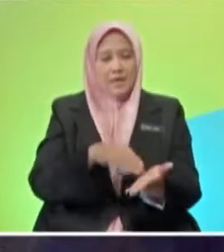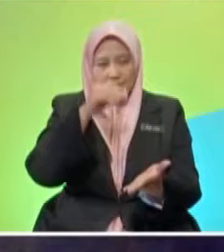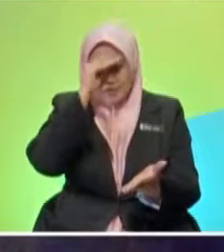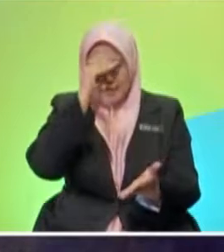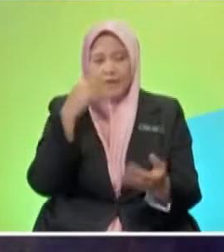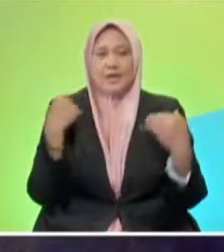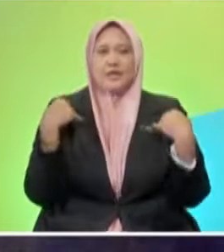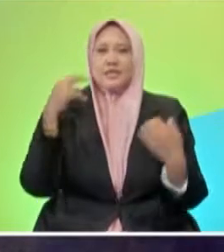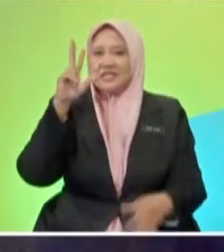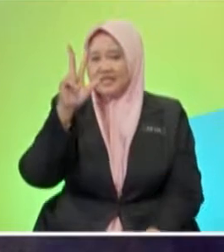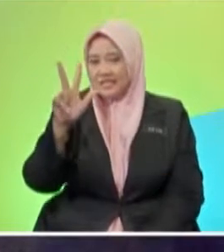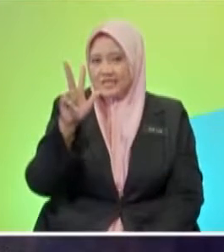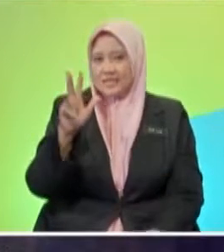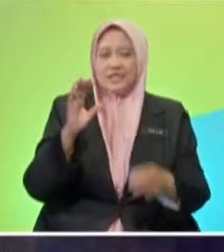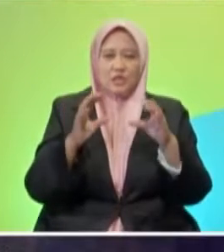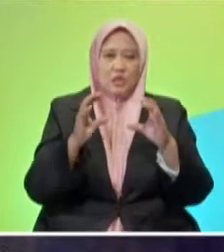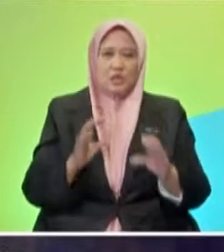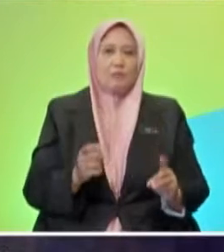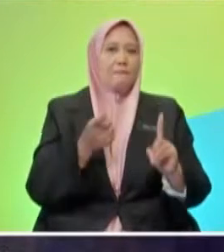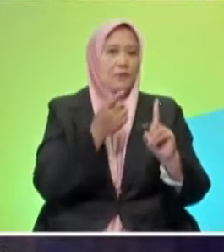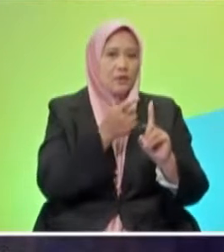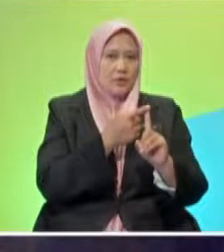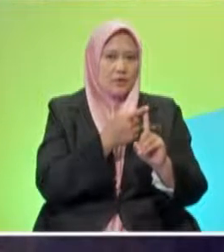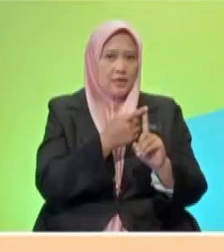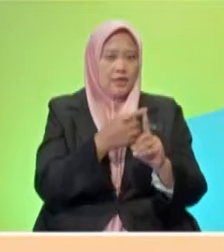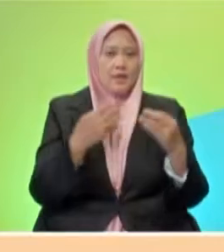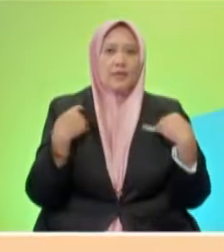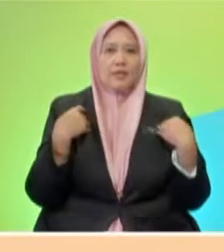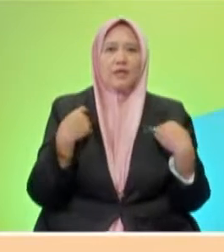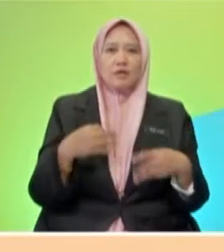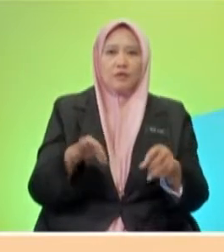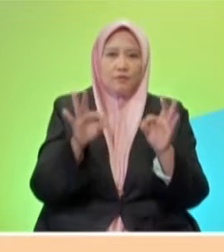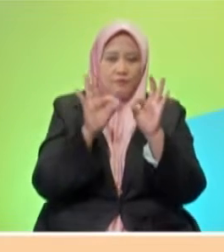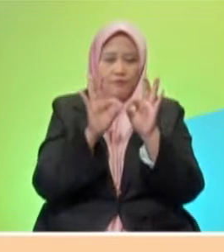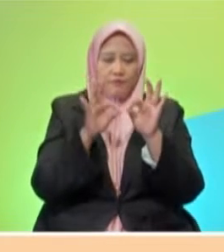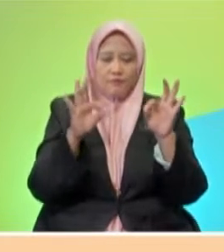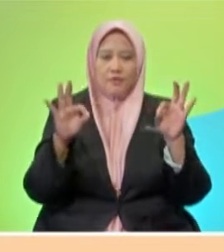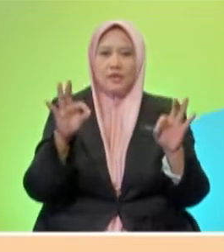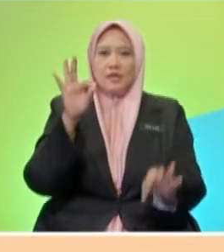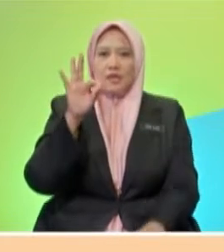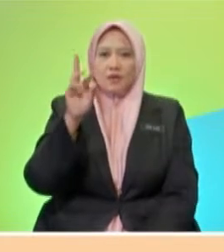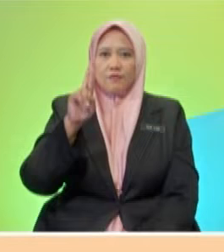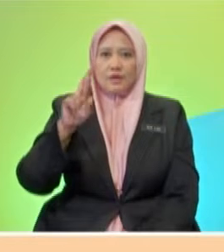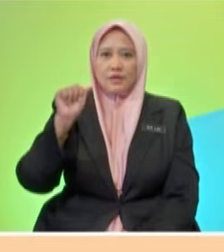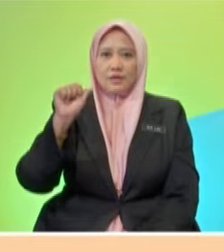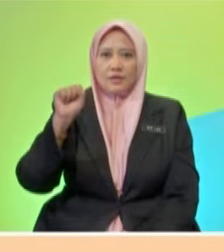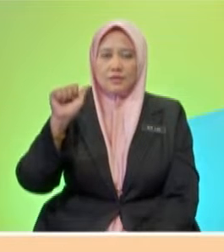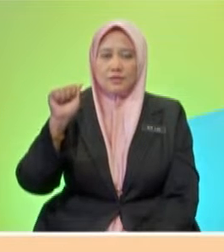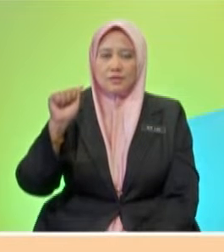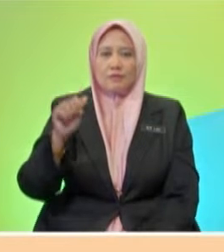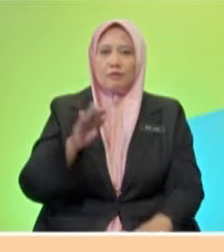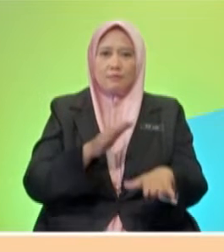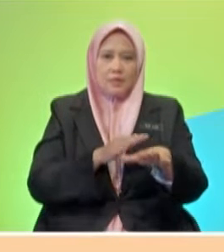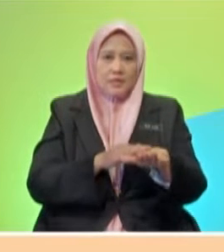mencari ide utama yang pertama frasa ataupun ayat yang pertama dalam setiap regaee